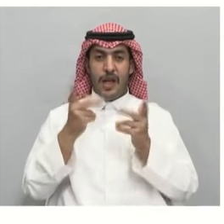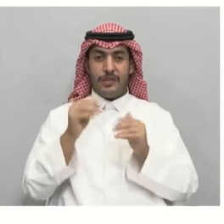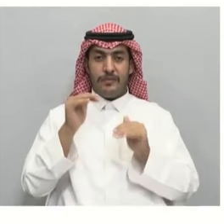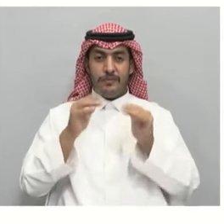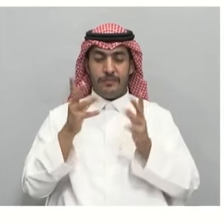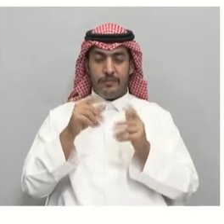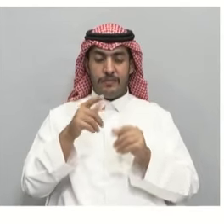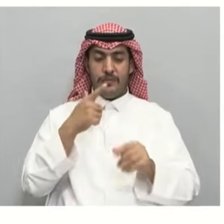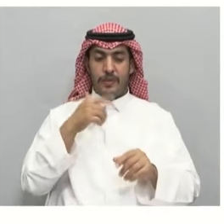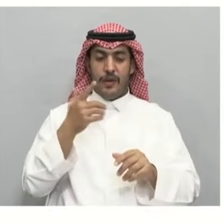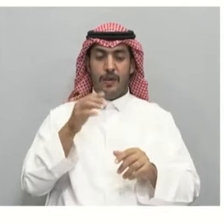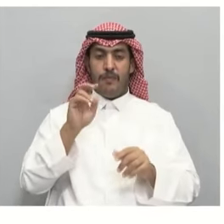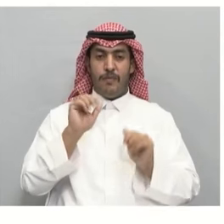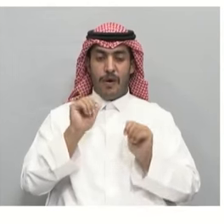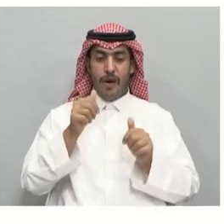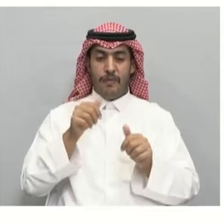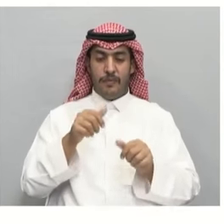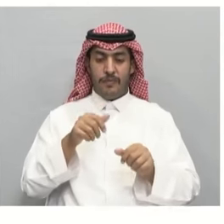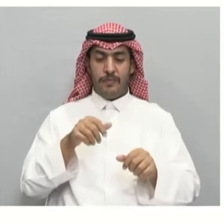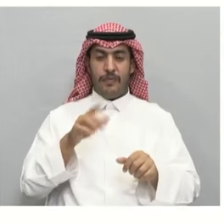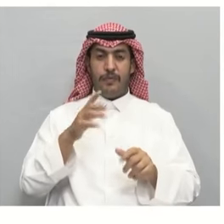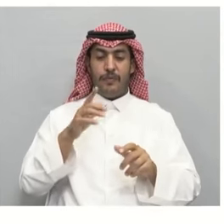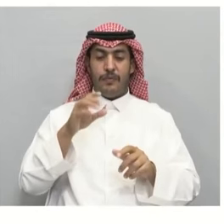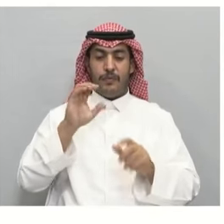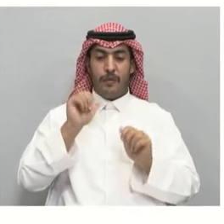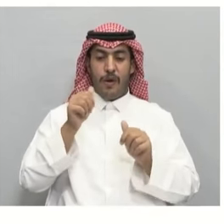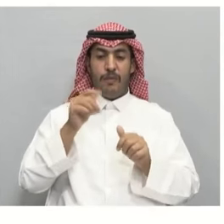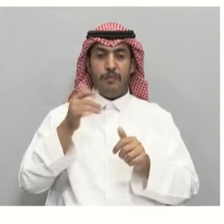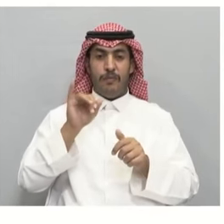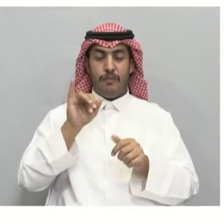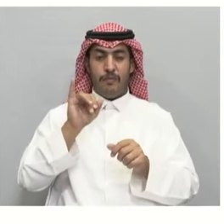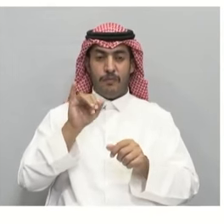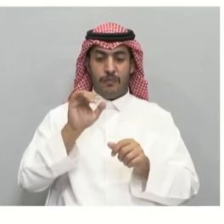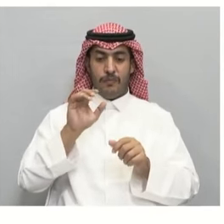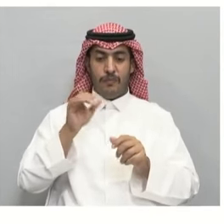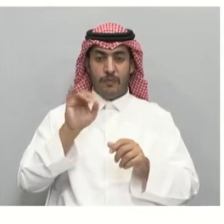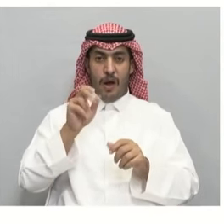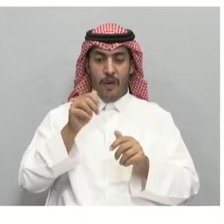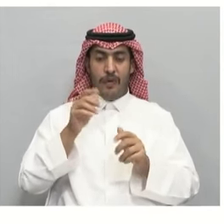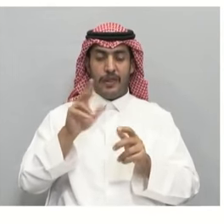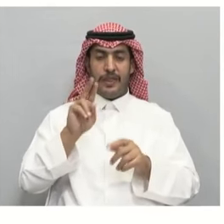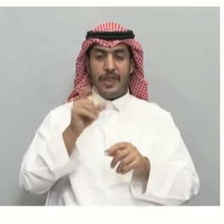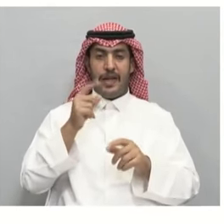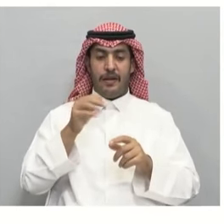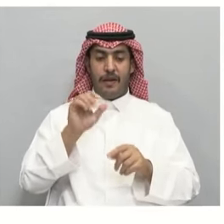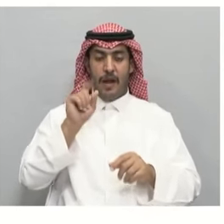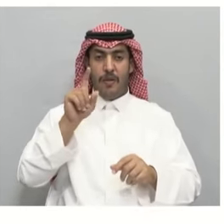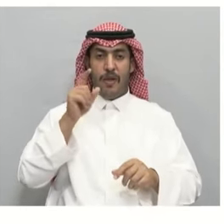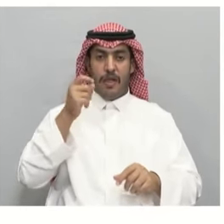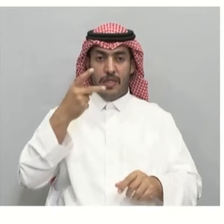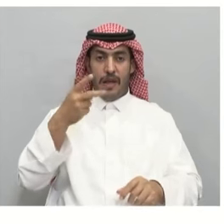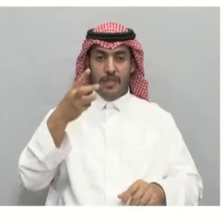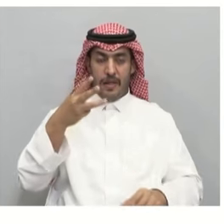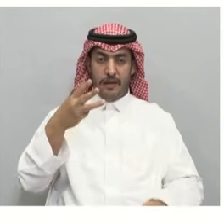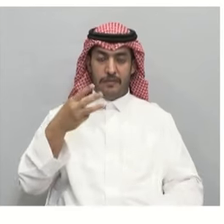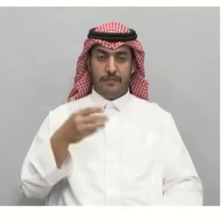فاحنا نبغى ناخذ المقاومه المقاومه راح تساوي الجهد على التيار دائما لما اقسم الجهد على التيار ان كان الاول او الثاني او